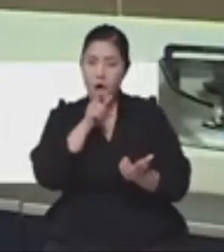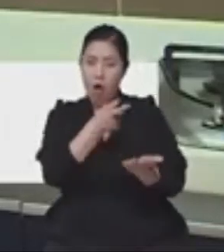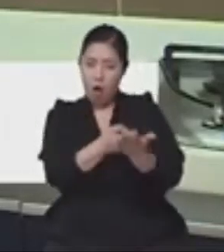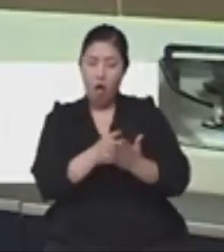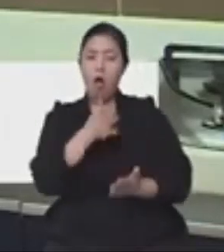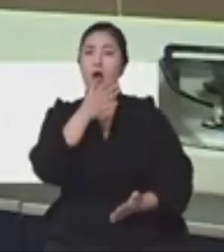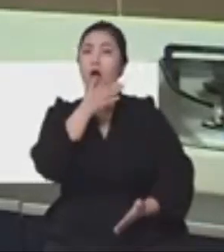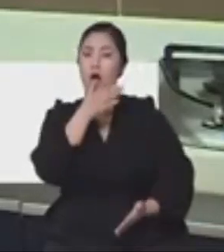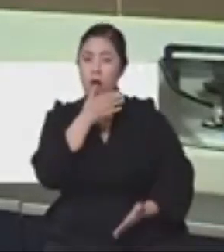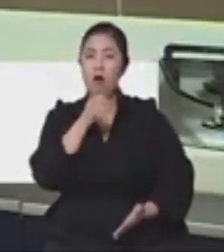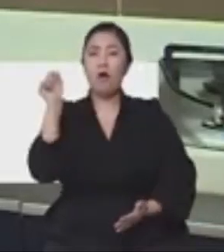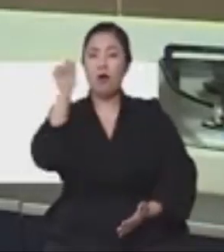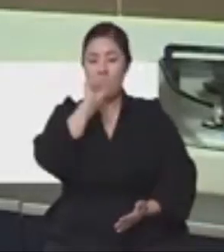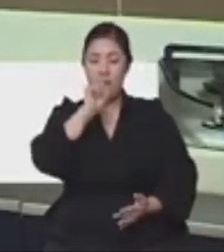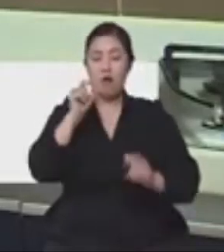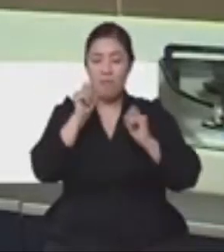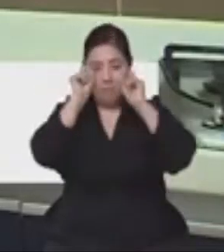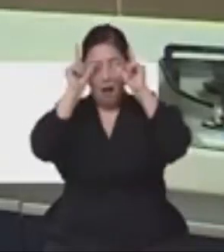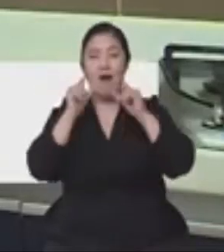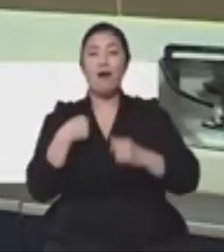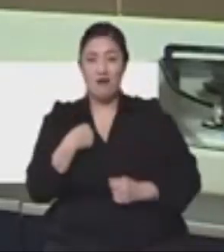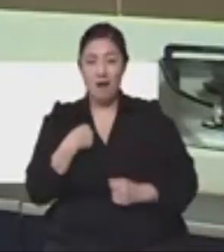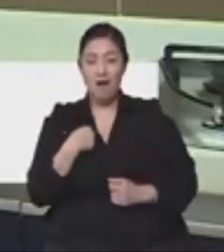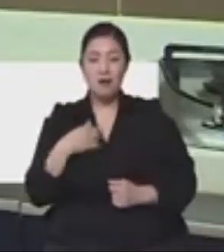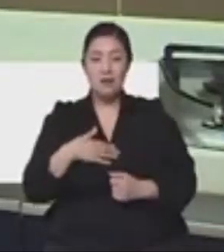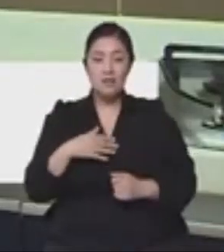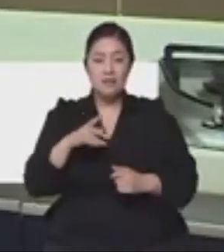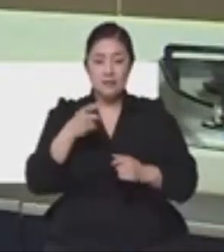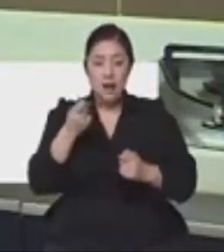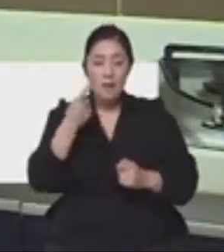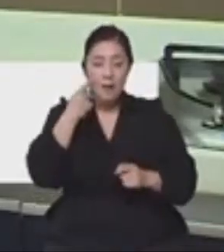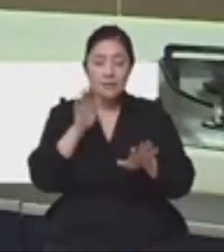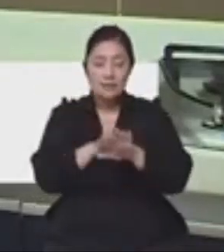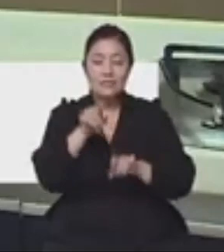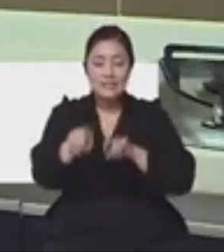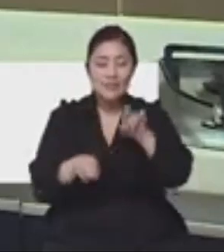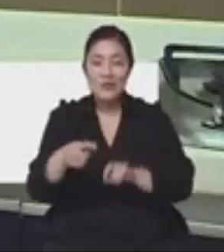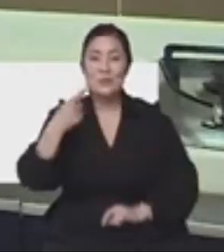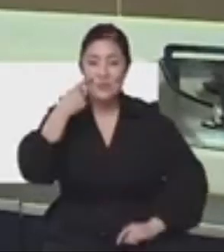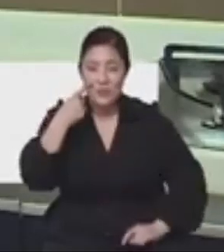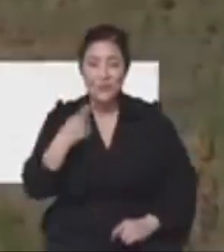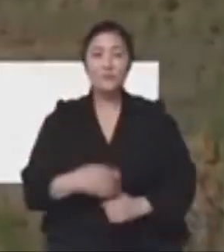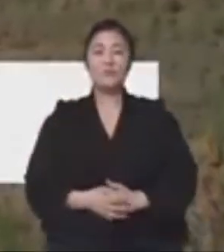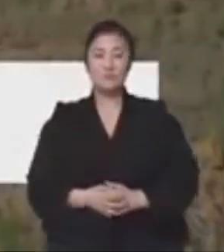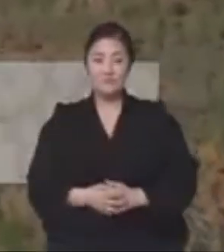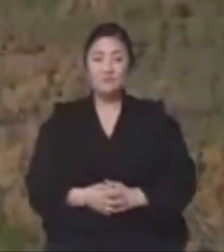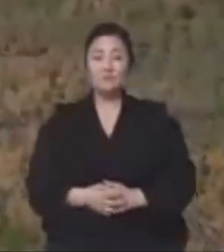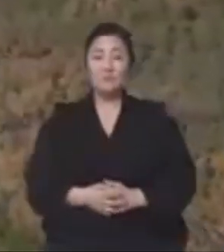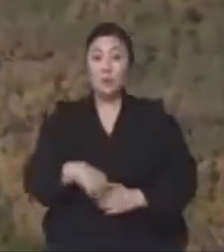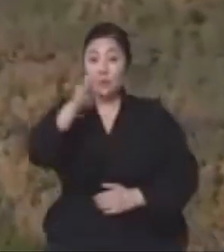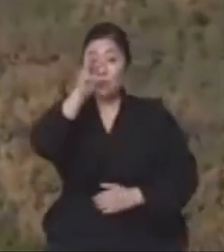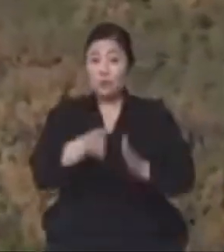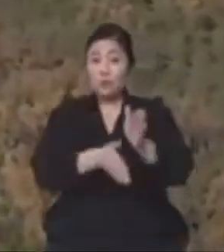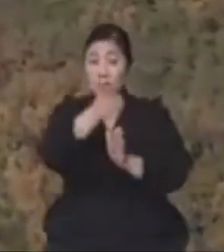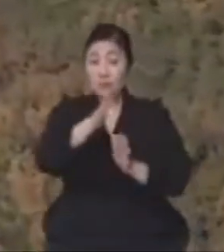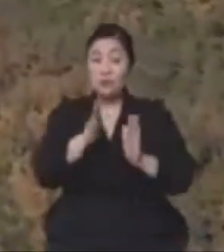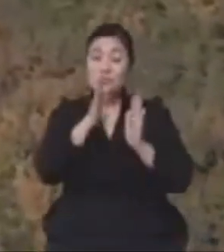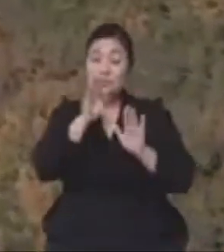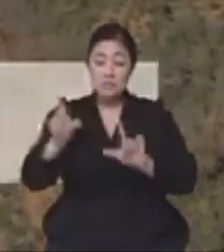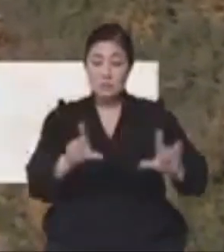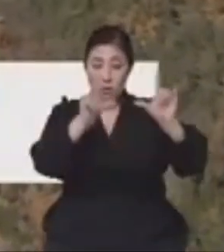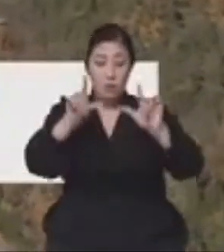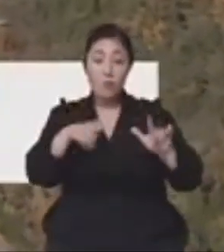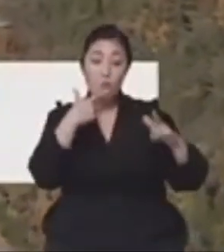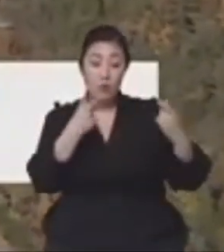수 있다는 것에 다시 한번 놀랐고요. 이제 서서히 한번 실천해 보도록 하겠습니다. 광주시는